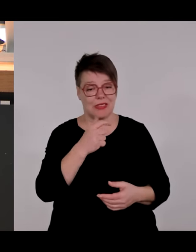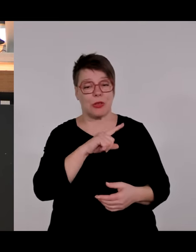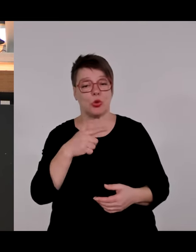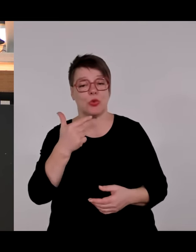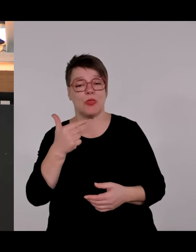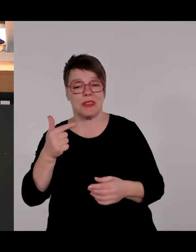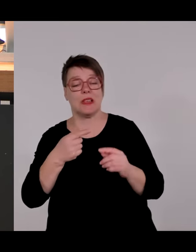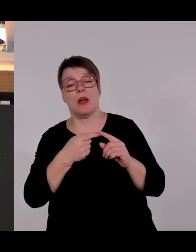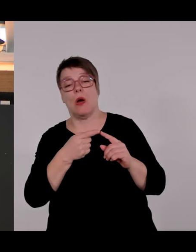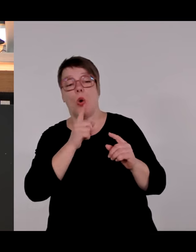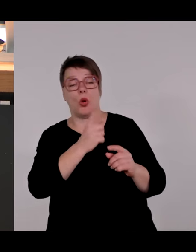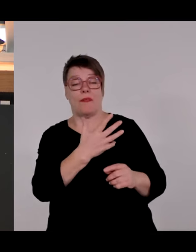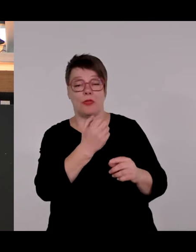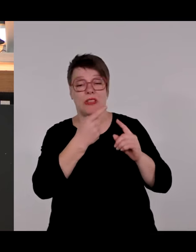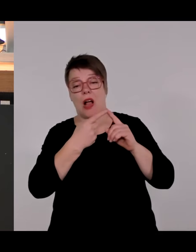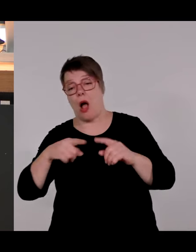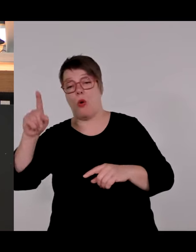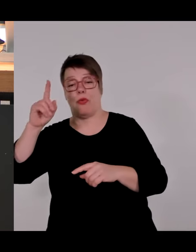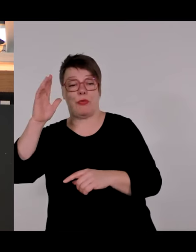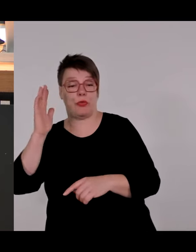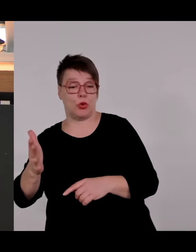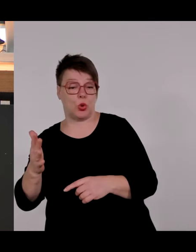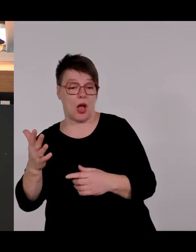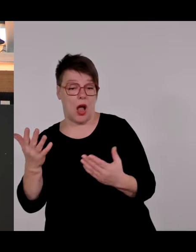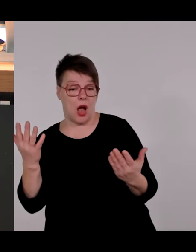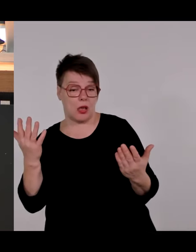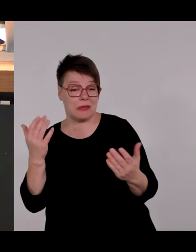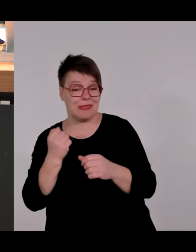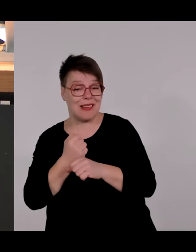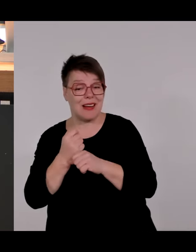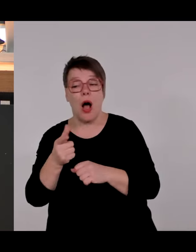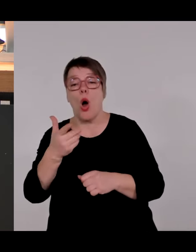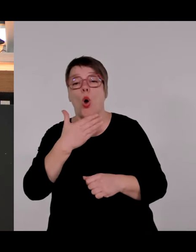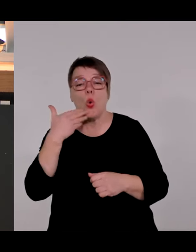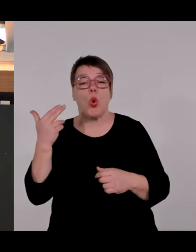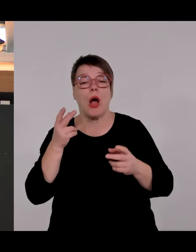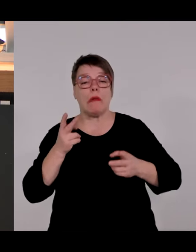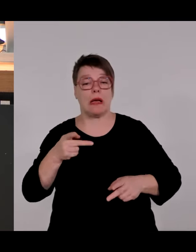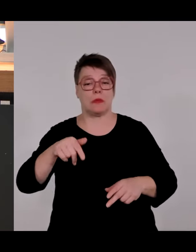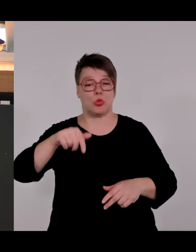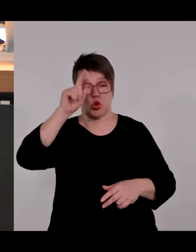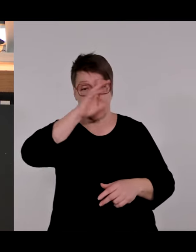dürften nicht in Deutschland sein und sie hätten längst abgeschoben werden müssen, meine Damen und Herren.